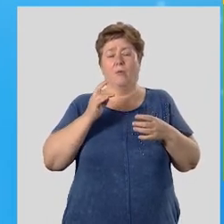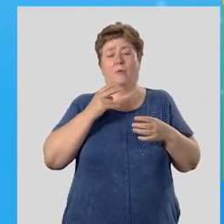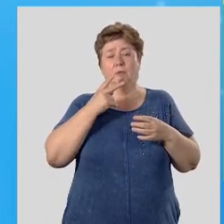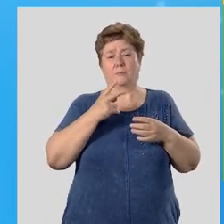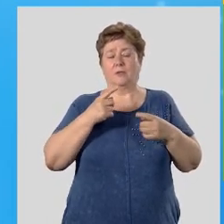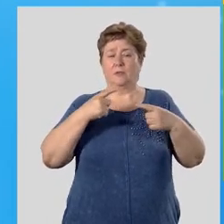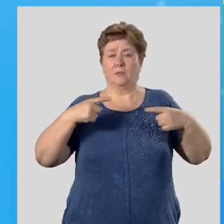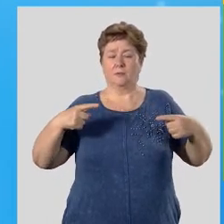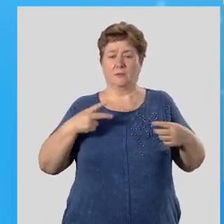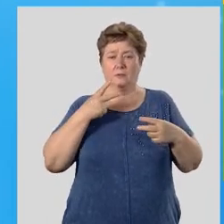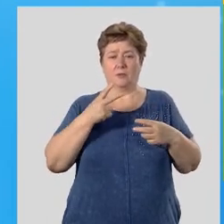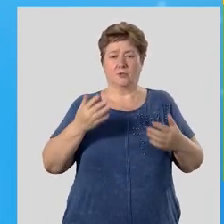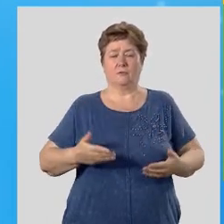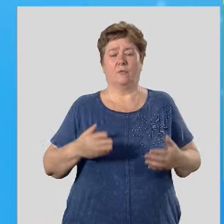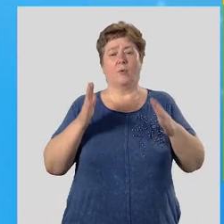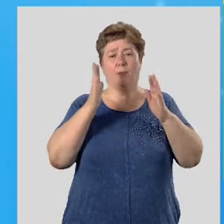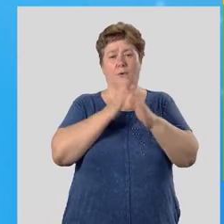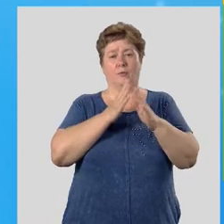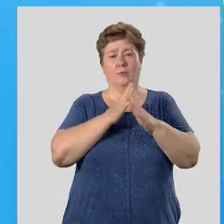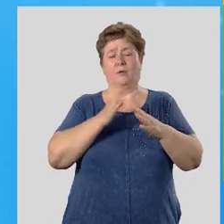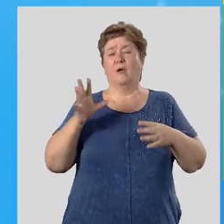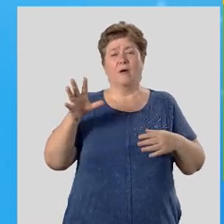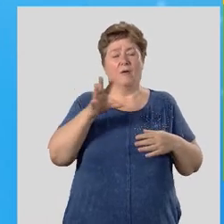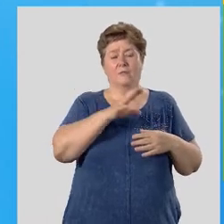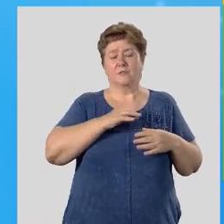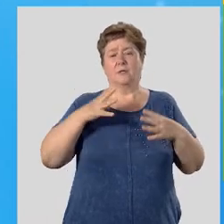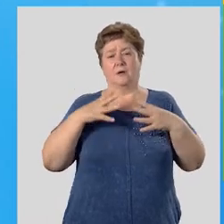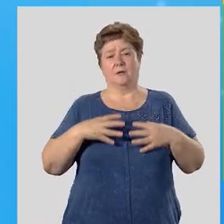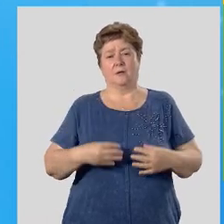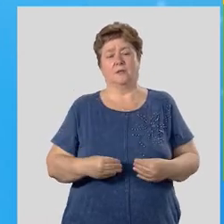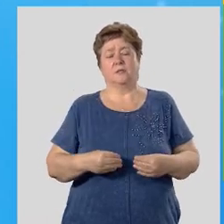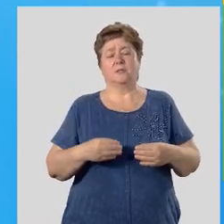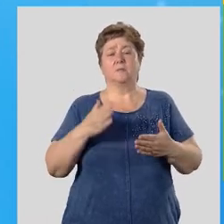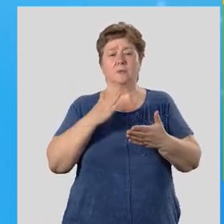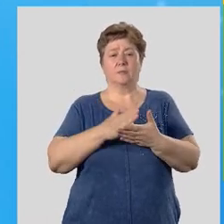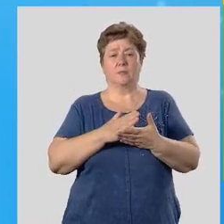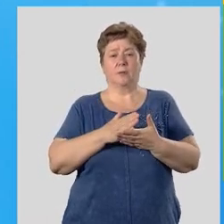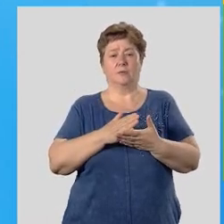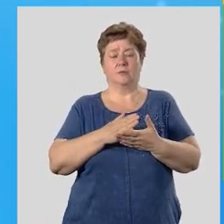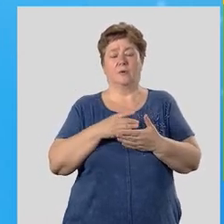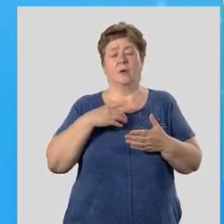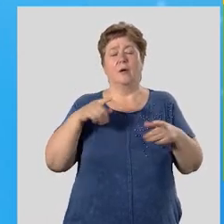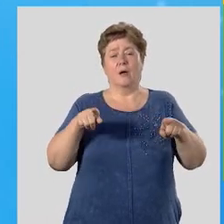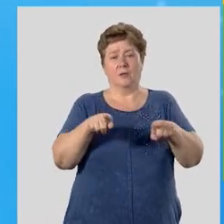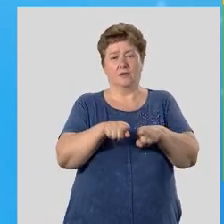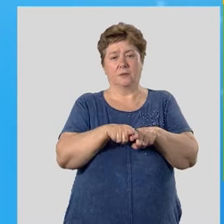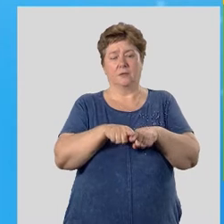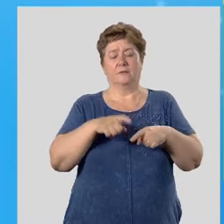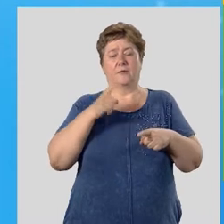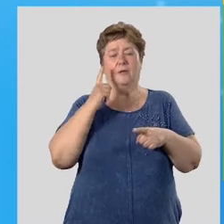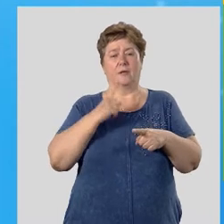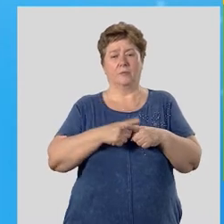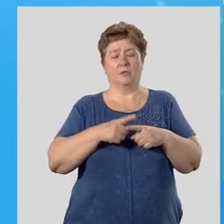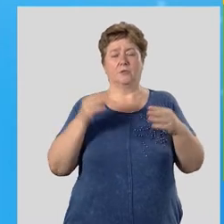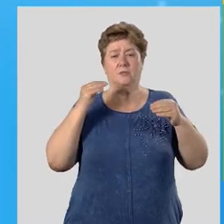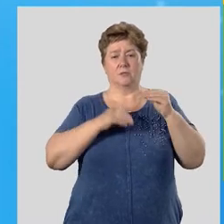такое разнообразие живой природы, все организмы имеют одинаковый